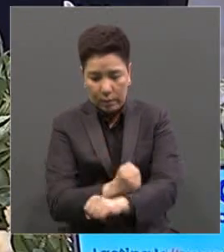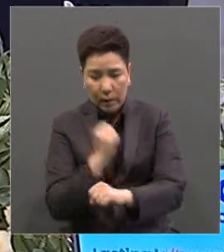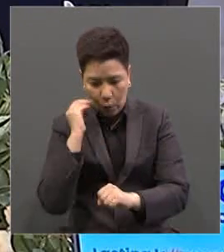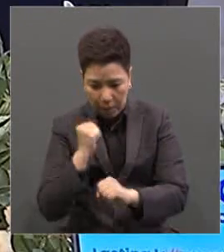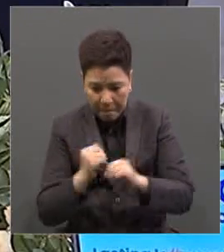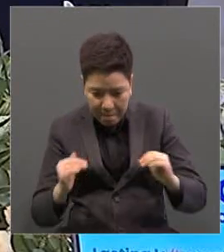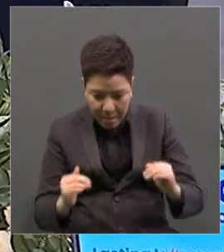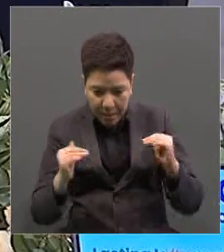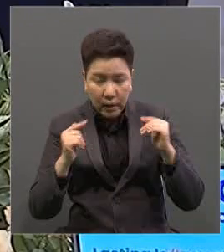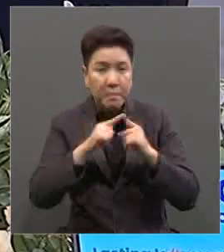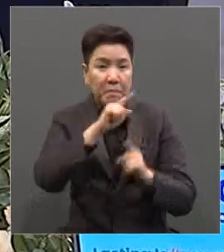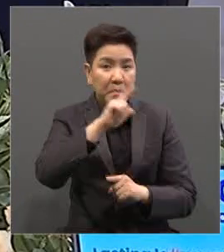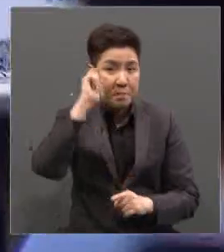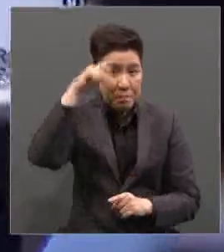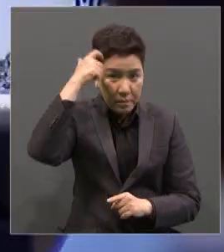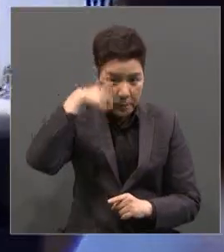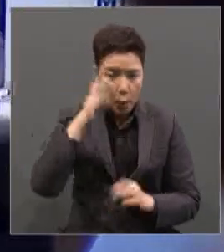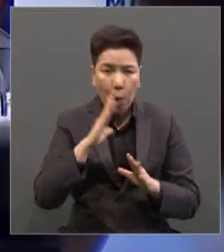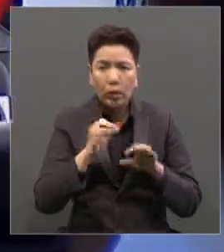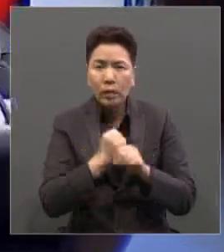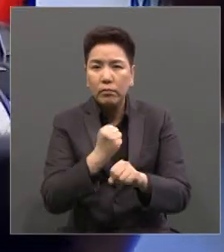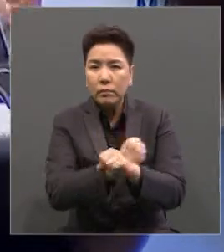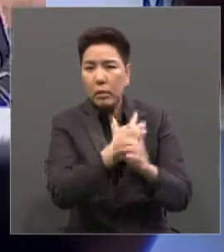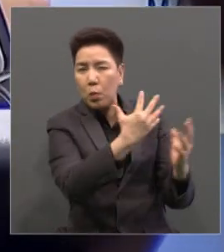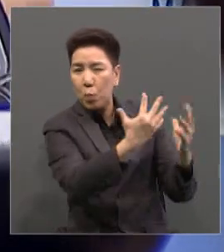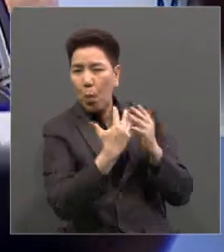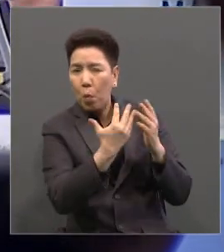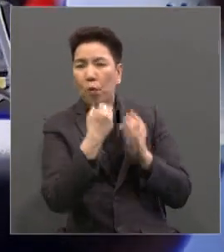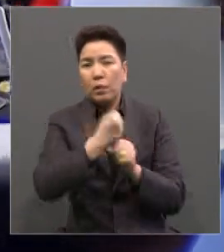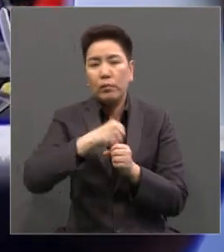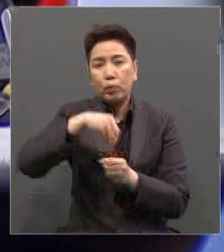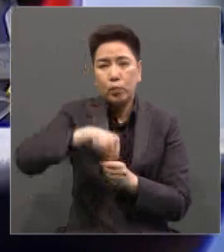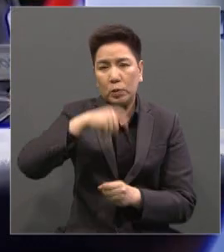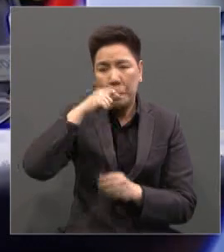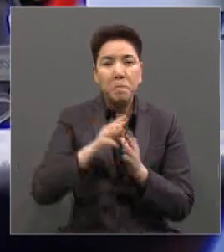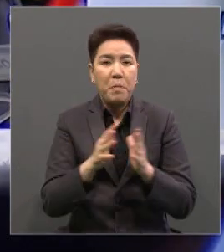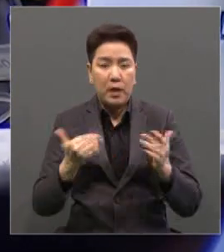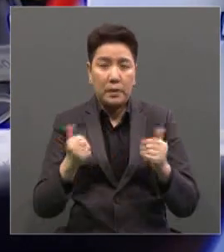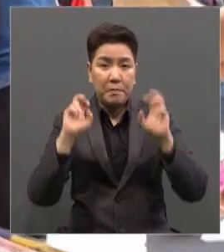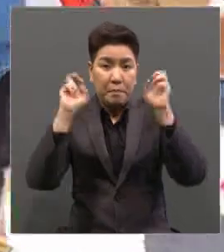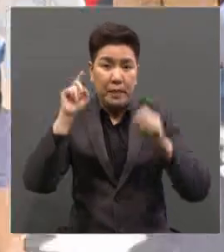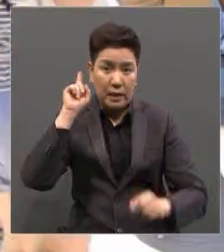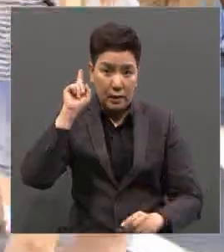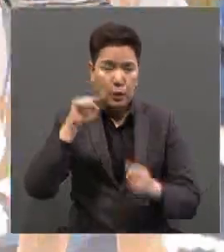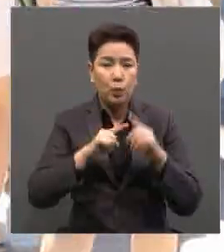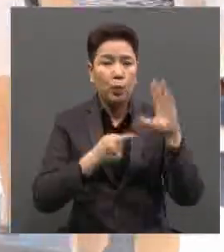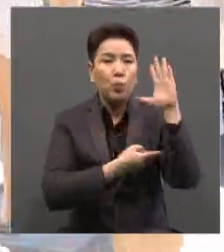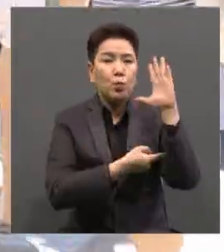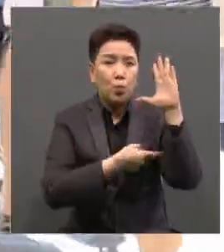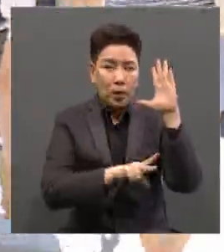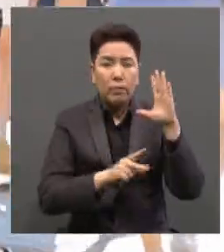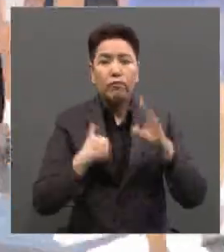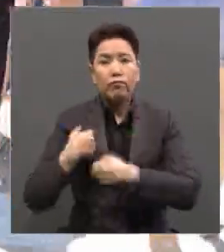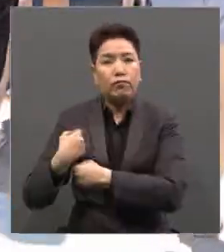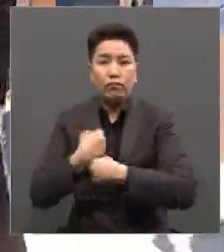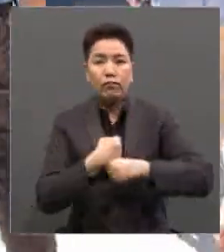ขึ้นโดยเฉพาะเมียนมาร์มีการเคลื่อนของประชากรแรงงานเข้ามาในไทยมากขึ้นครับอีกหนึ่งประเด็นสำคัญก็คือที่จังหวัดภูเก็ตเขา